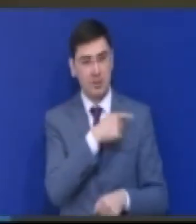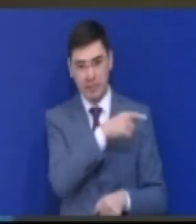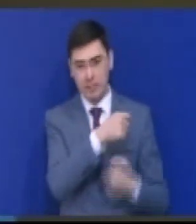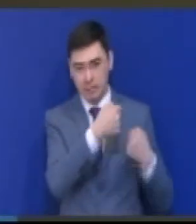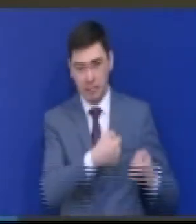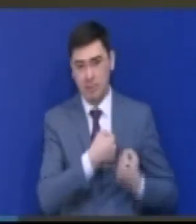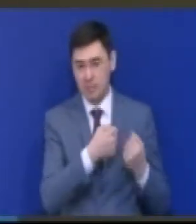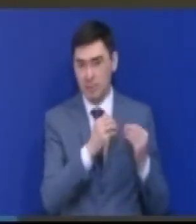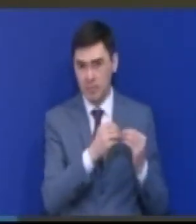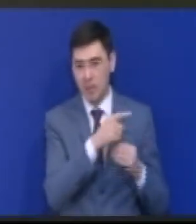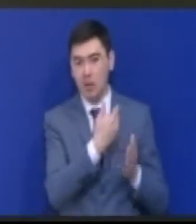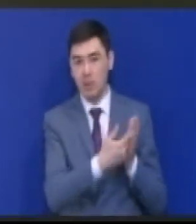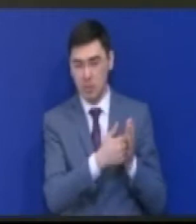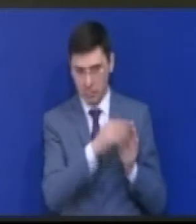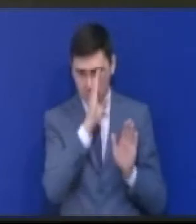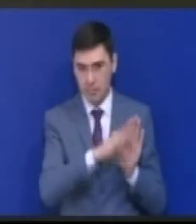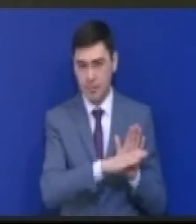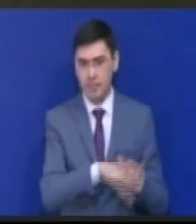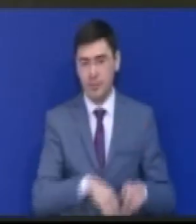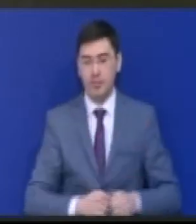Стараемся всегда следовать их наставлениям.